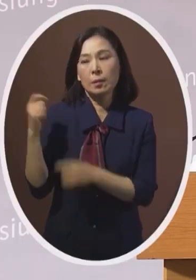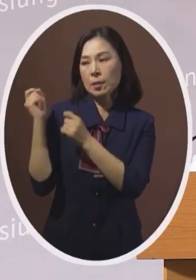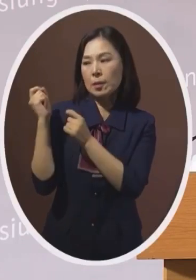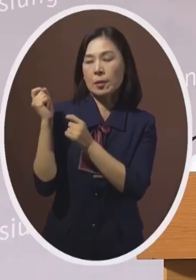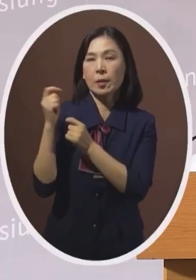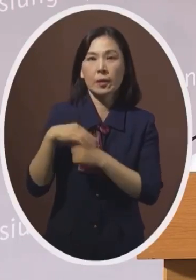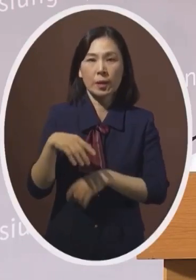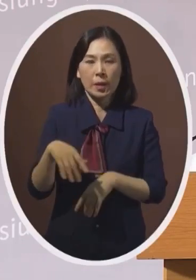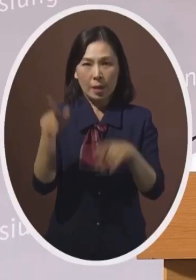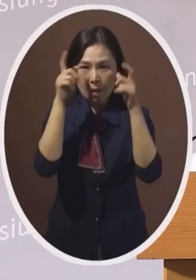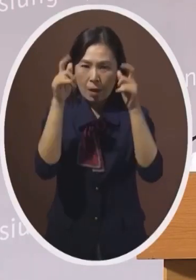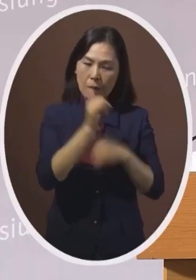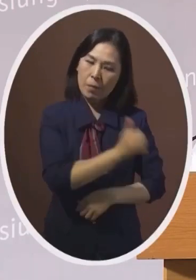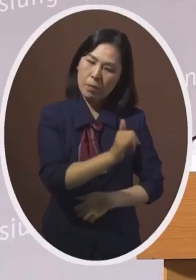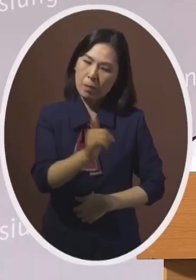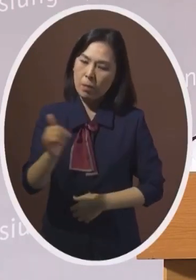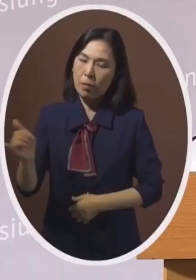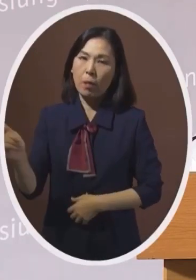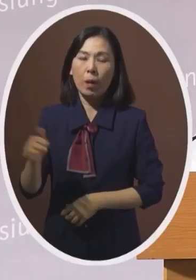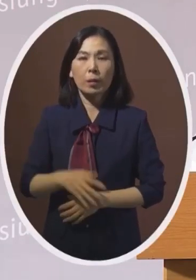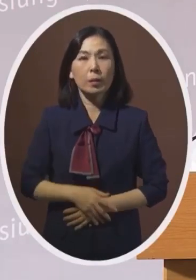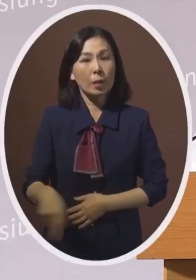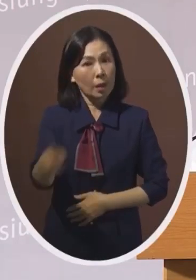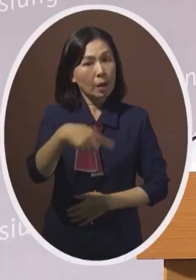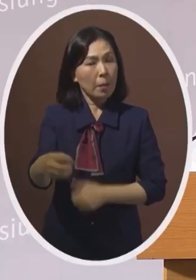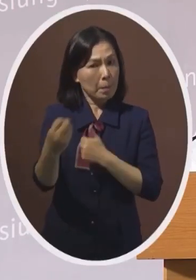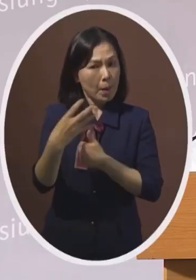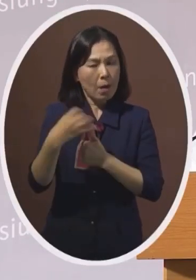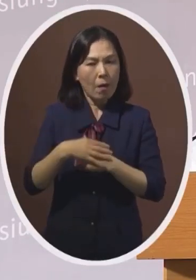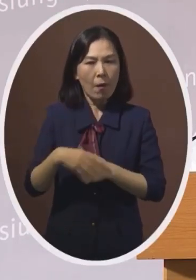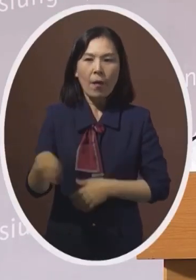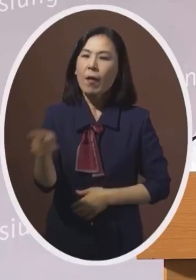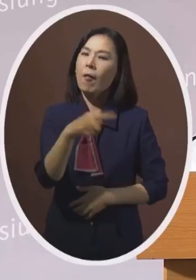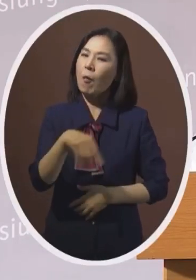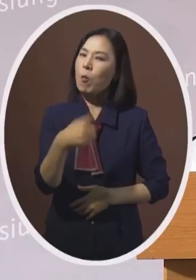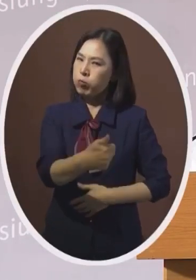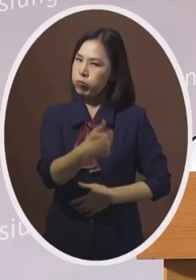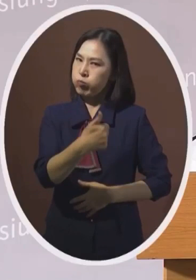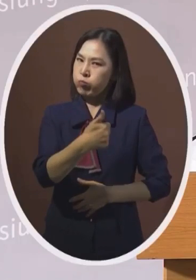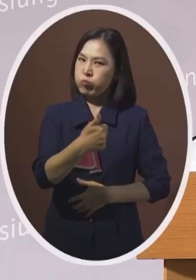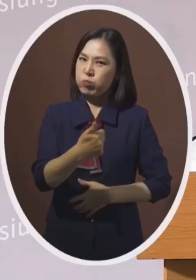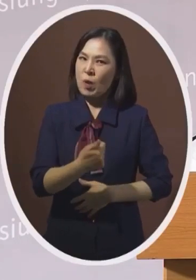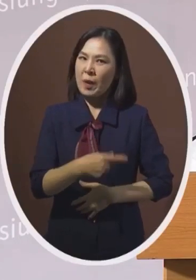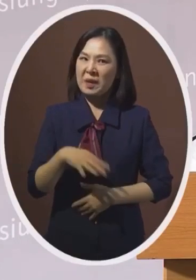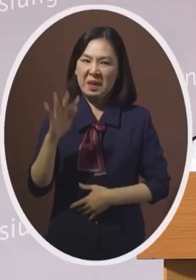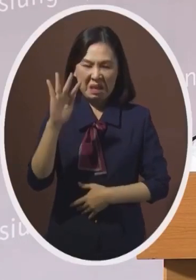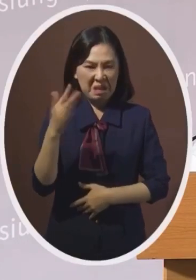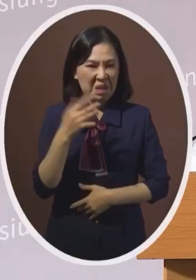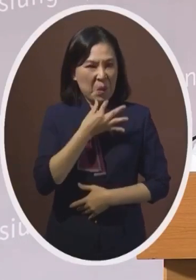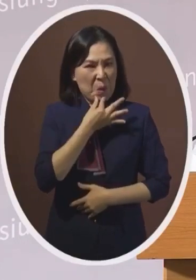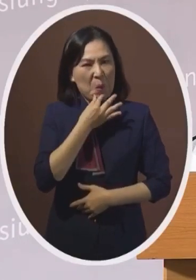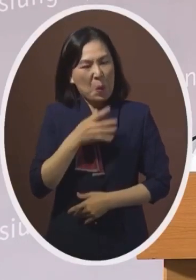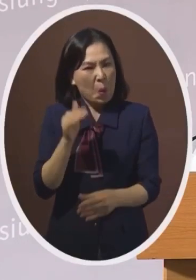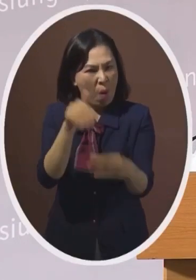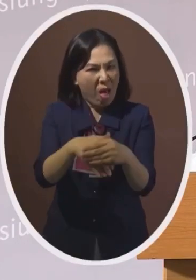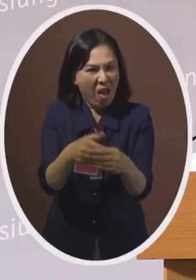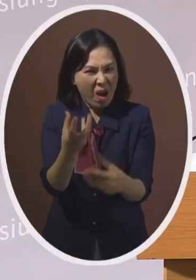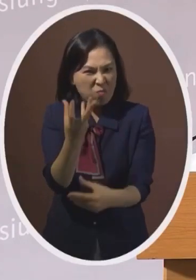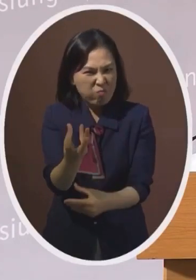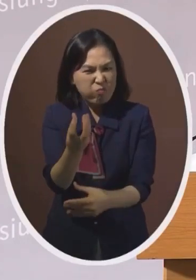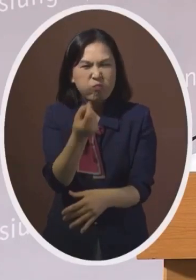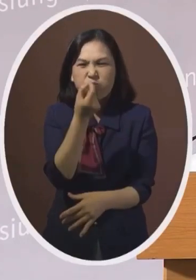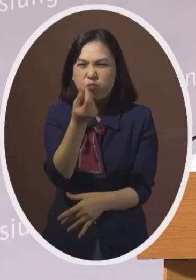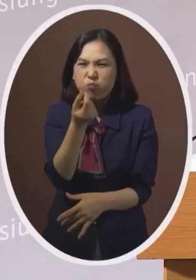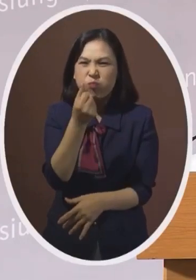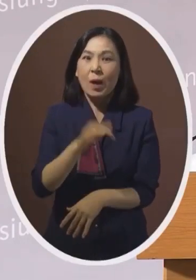不管是跟市民朋友拜访，他们都告诉我，你的选情大家看好。但是投票率可能会很低。新市长背